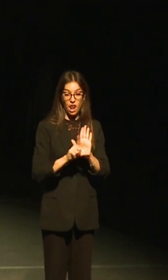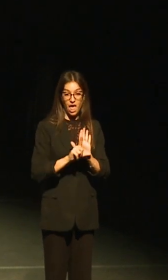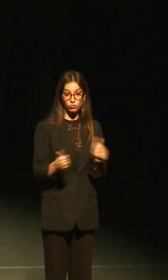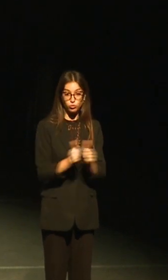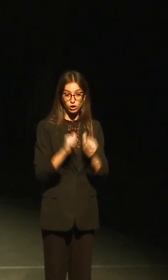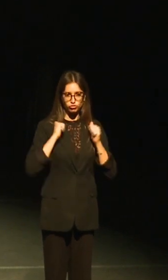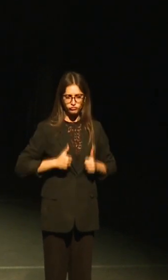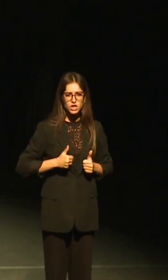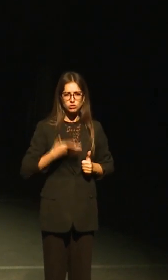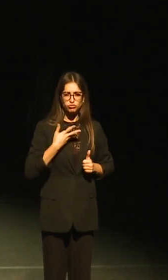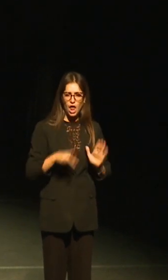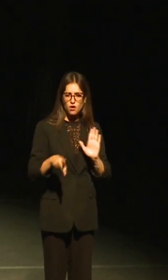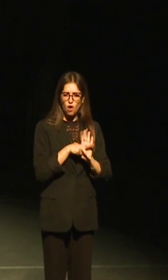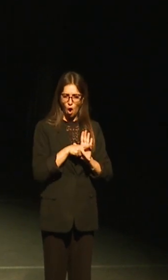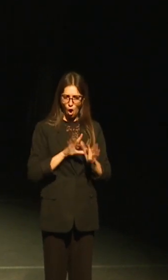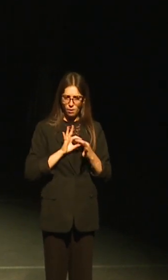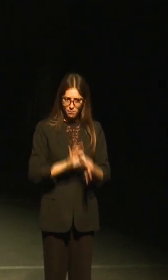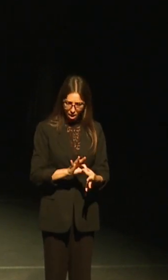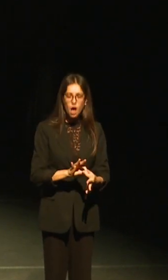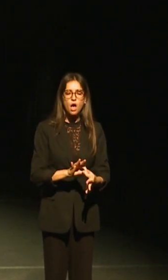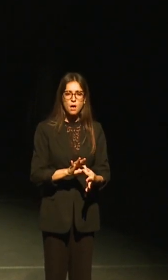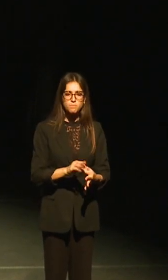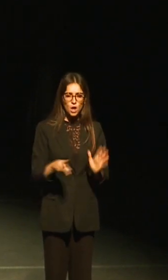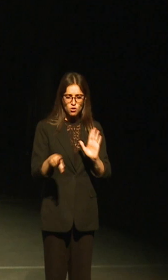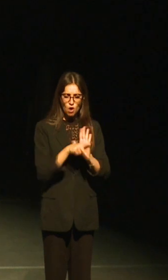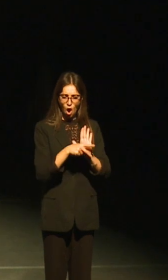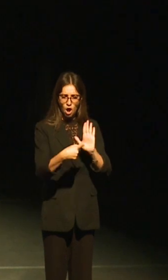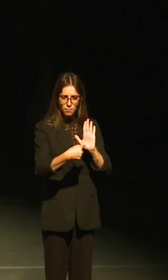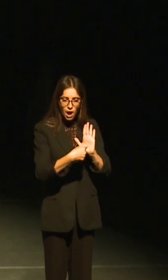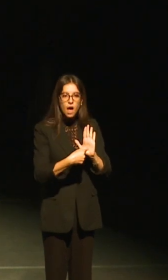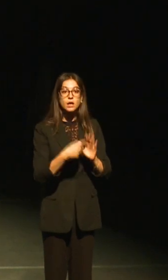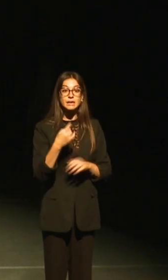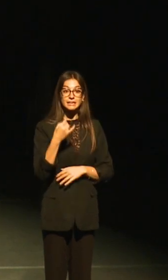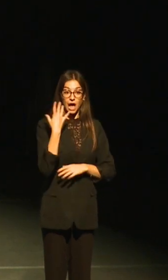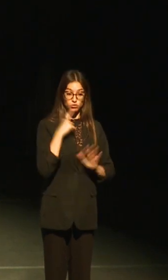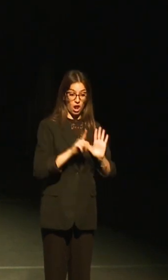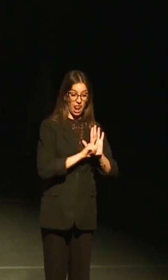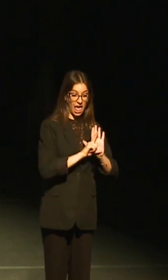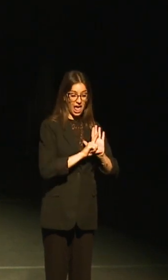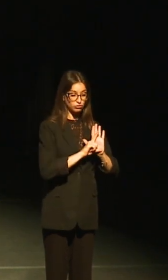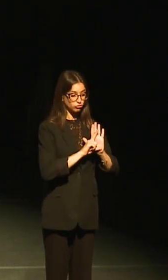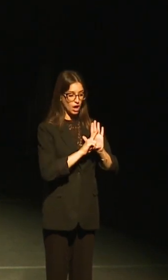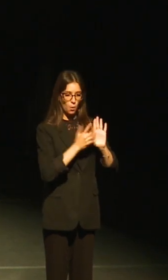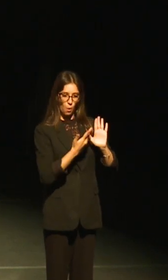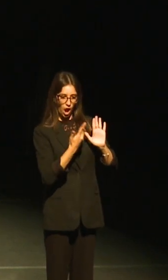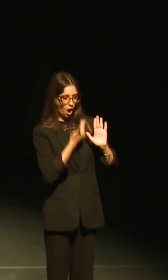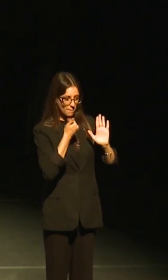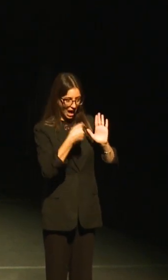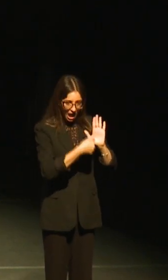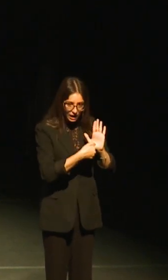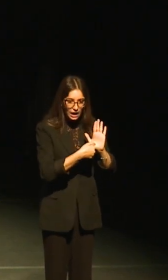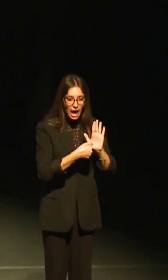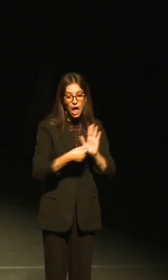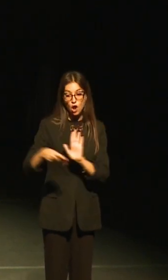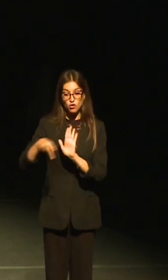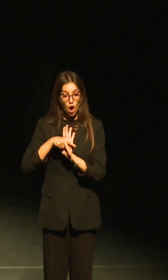norma che dice che per tutto quello che non è previsto nella legge Comunque le parole diciamo l'unione